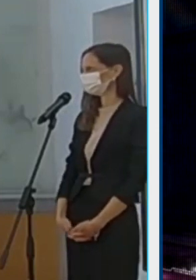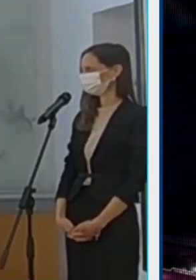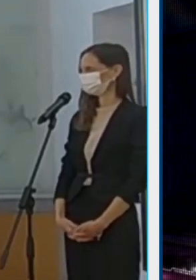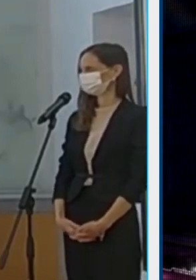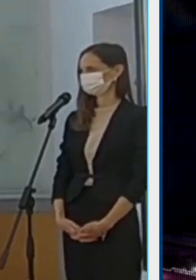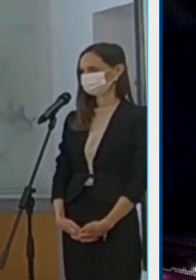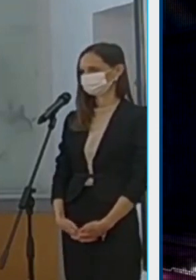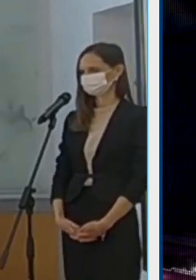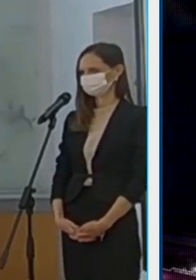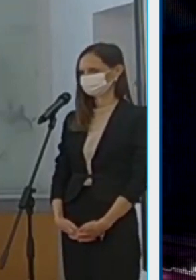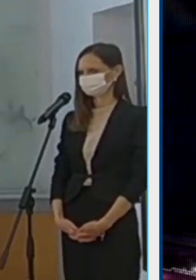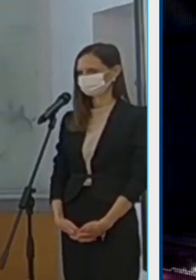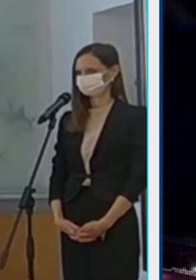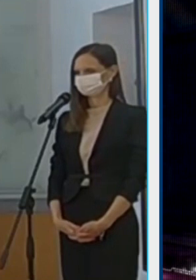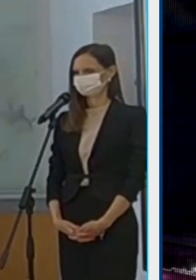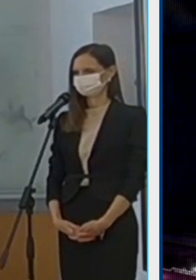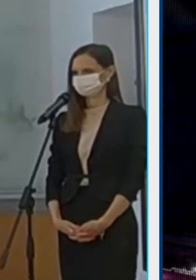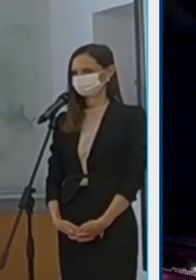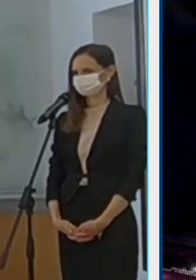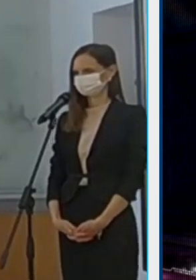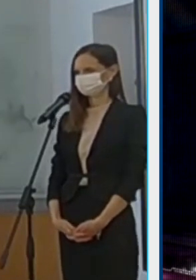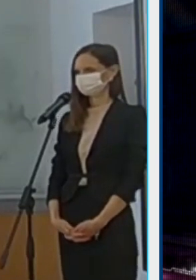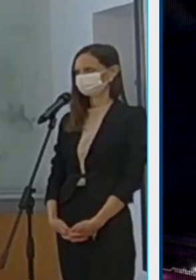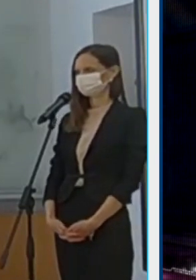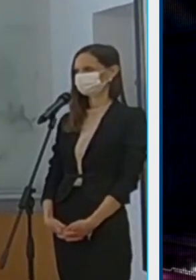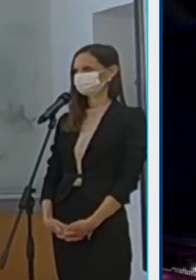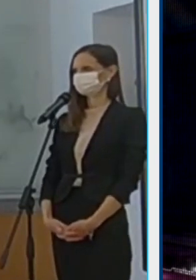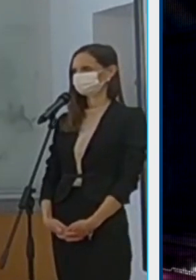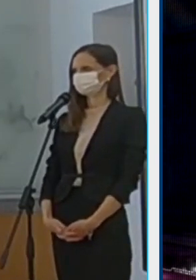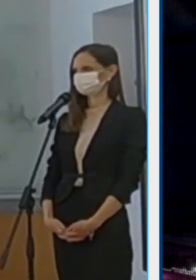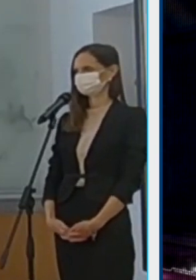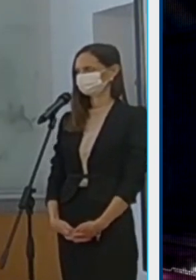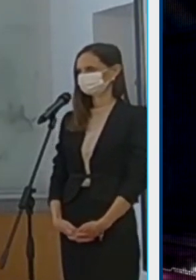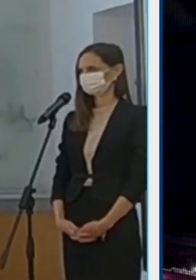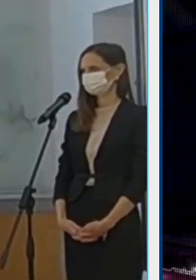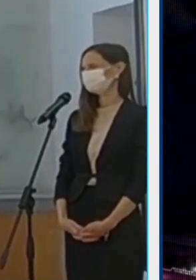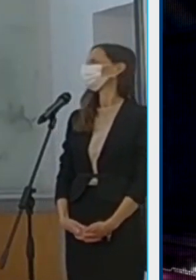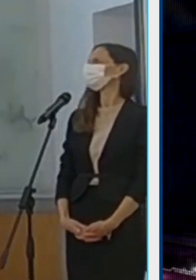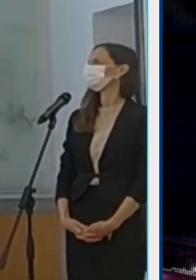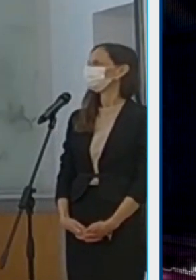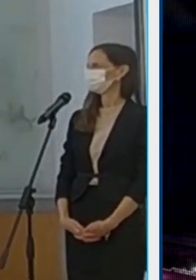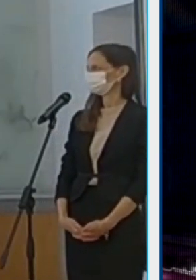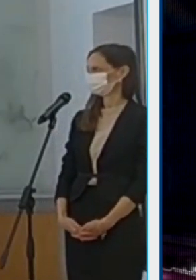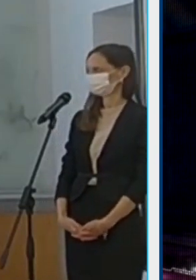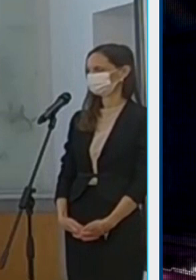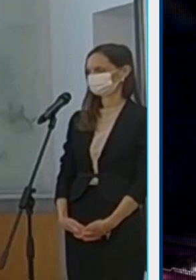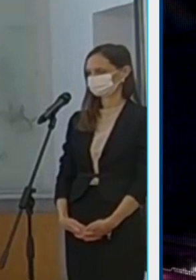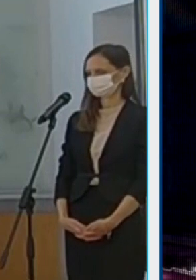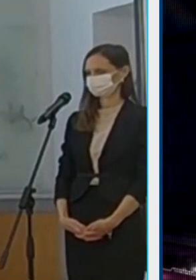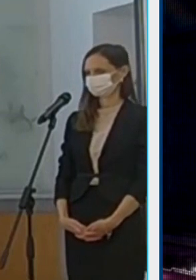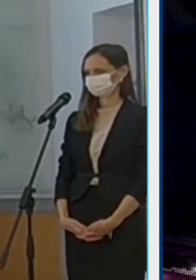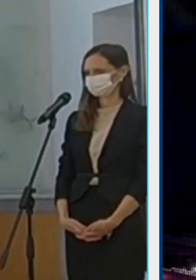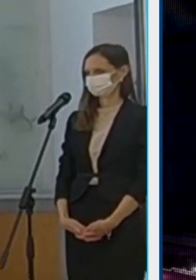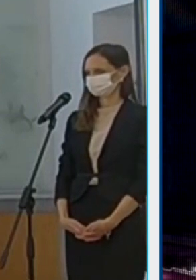postopkov v Republiki Severni Makedoniji. Lahko rečem, da je bil dosežen pomemben